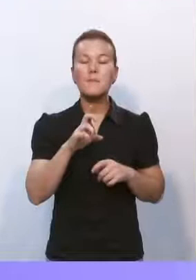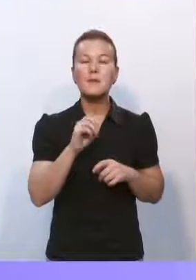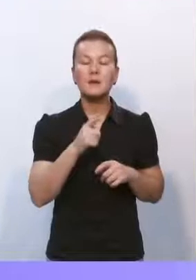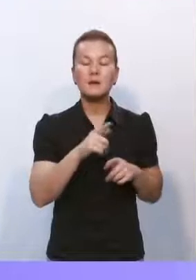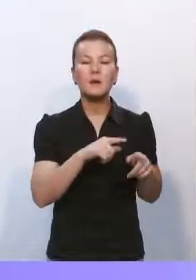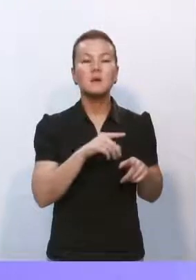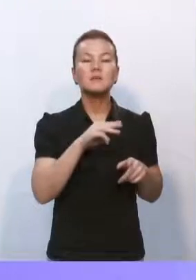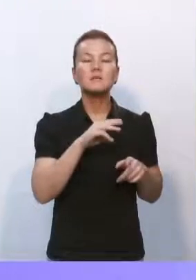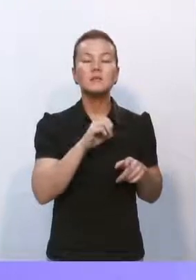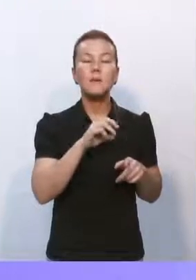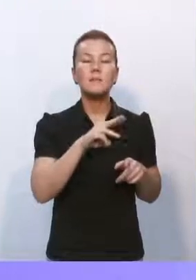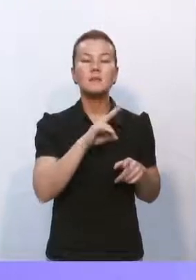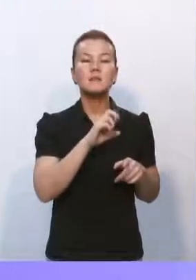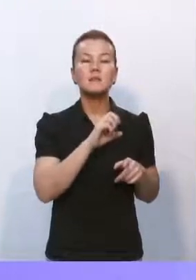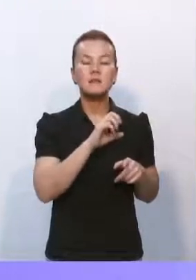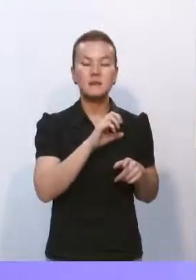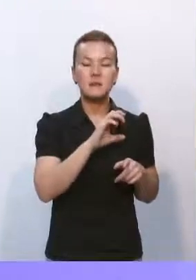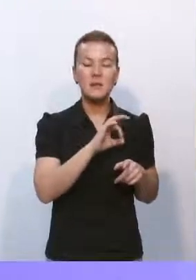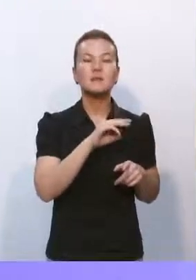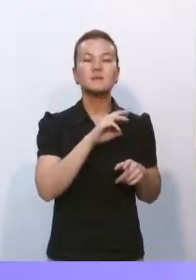в темноте темный.